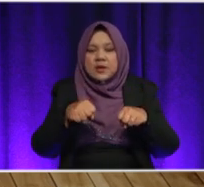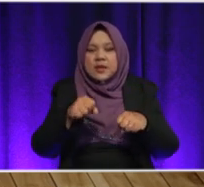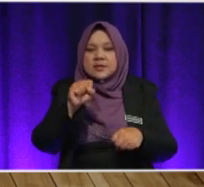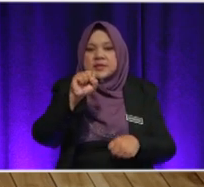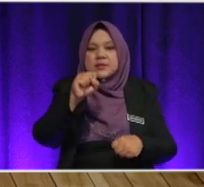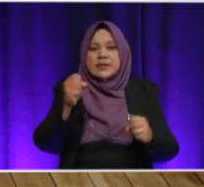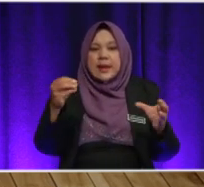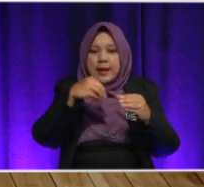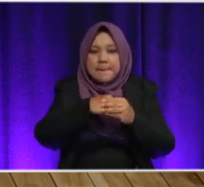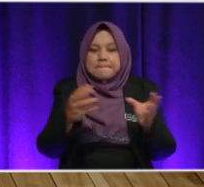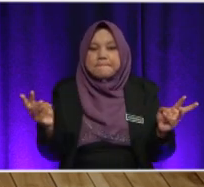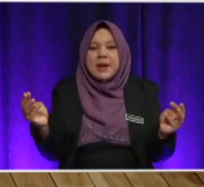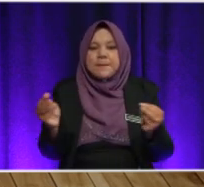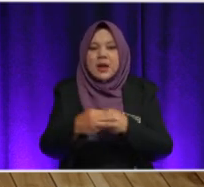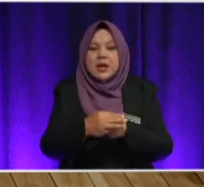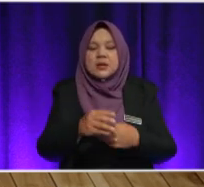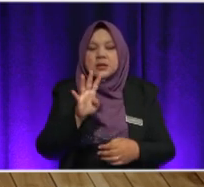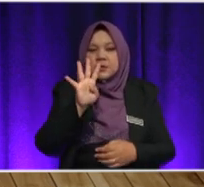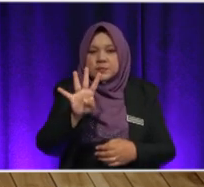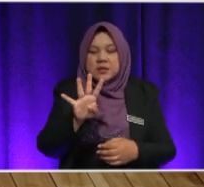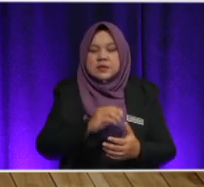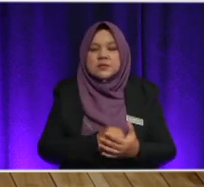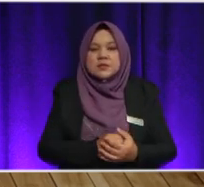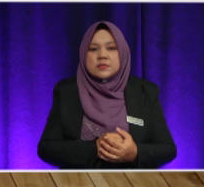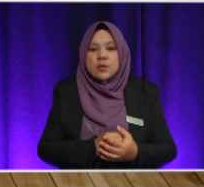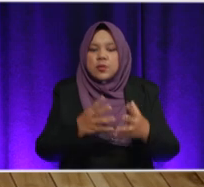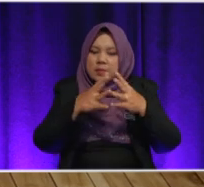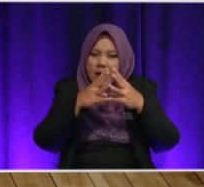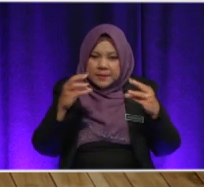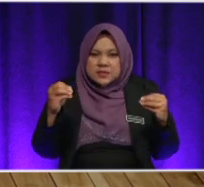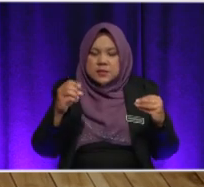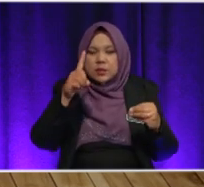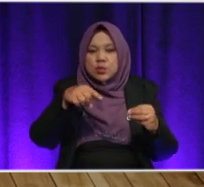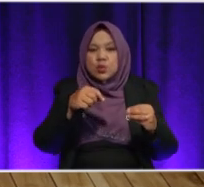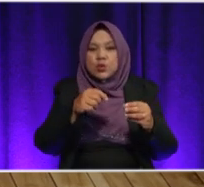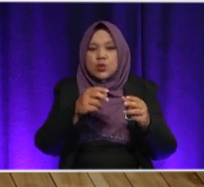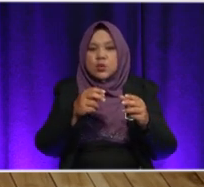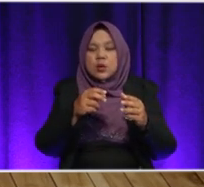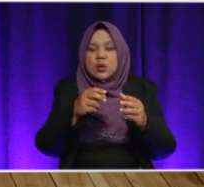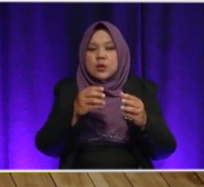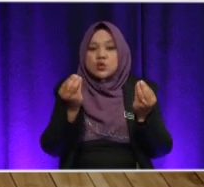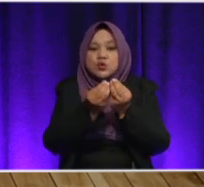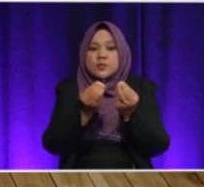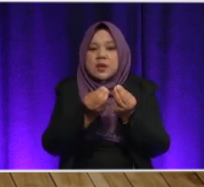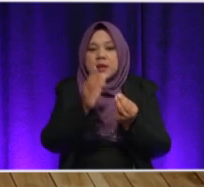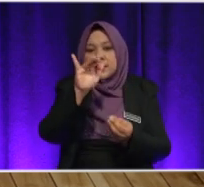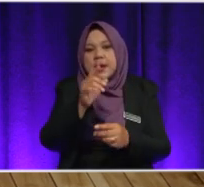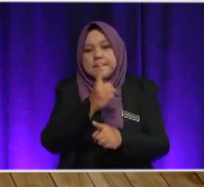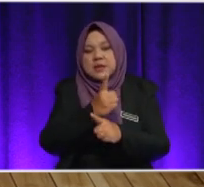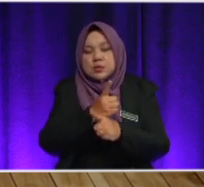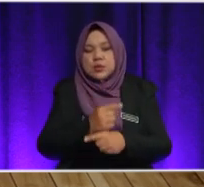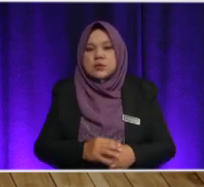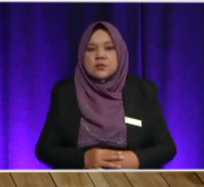di dalam map oke yang keempat ubah ini perlu dihabiskan mengikuti dus yang diberikan untuk memastikan tidak dihapuskan